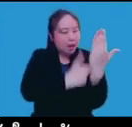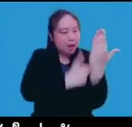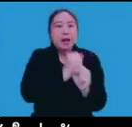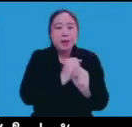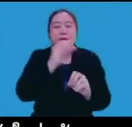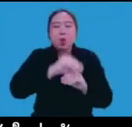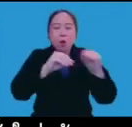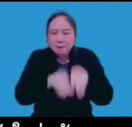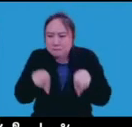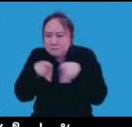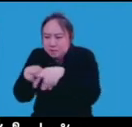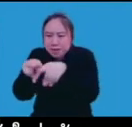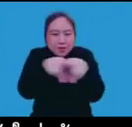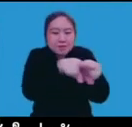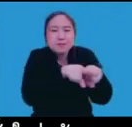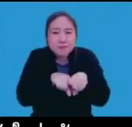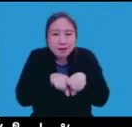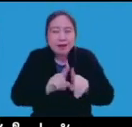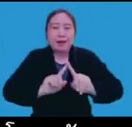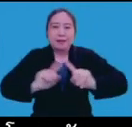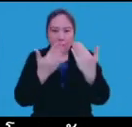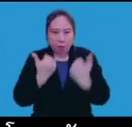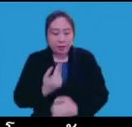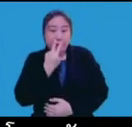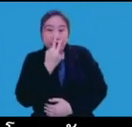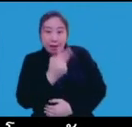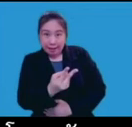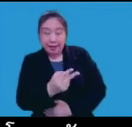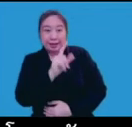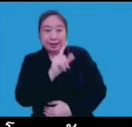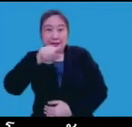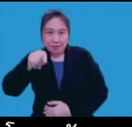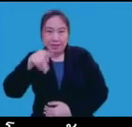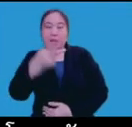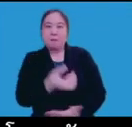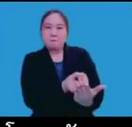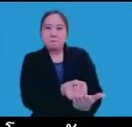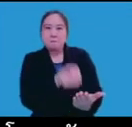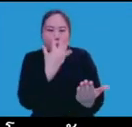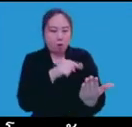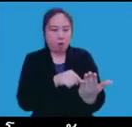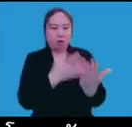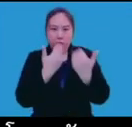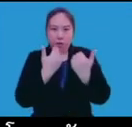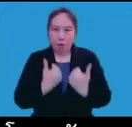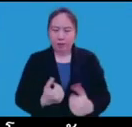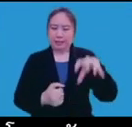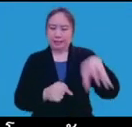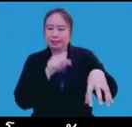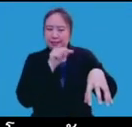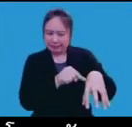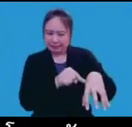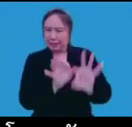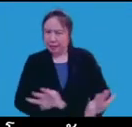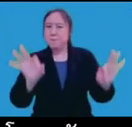านโครงการกิจกรรมคล้ายๆกันแต่พอเราชี้จุดว่าTPMapเป็นคนชี้จุดให้เราว่าความจำเป็นพื้นฐาน